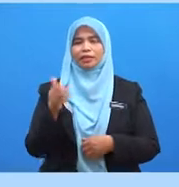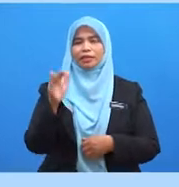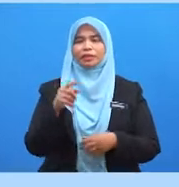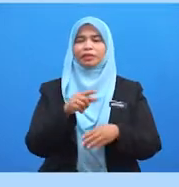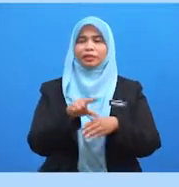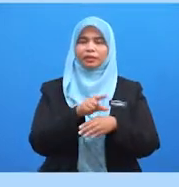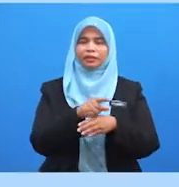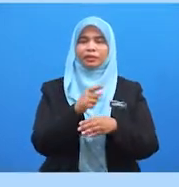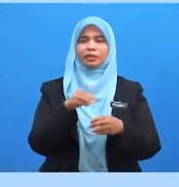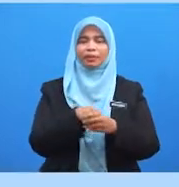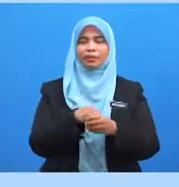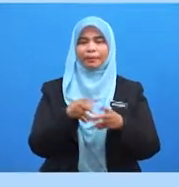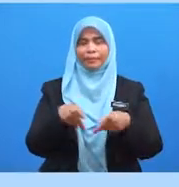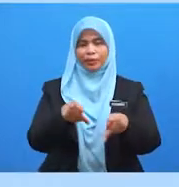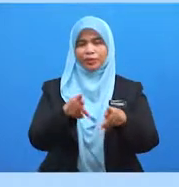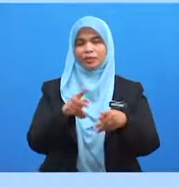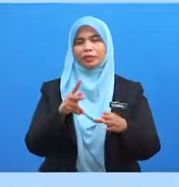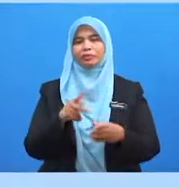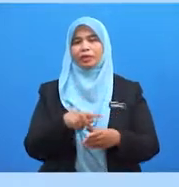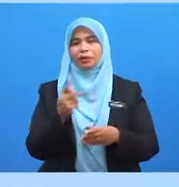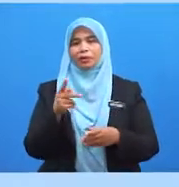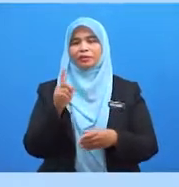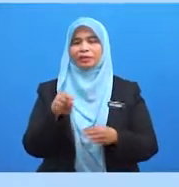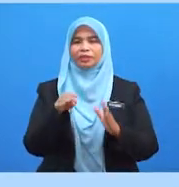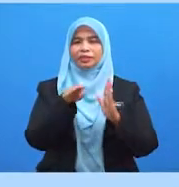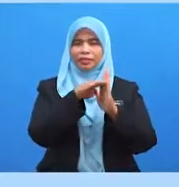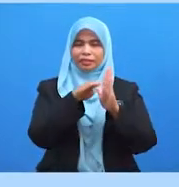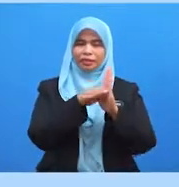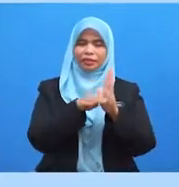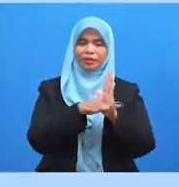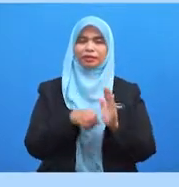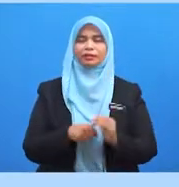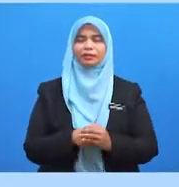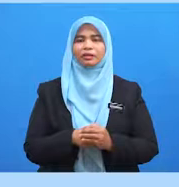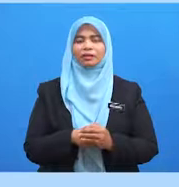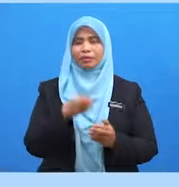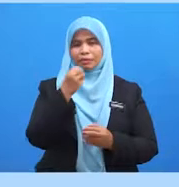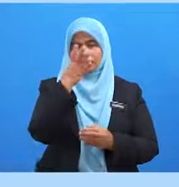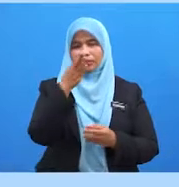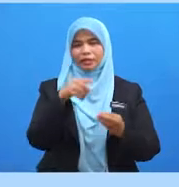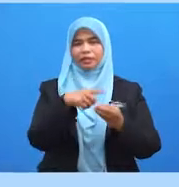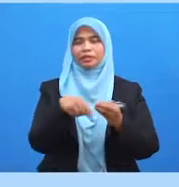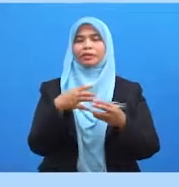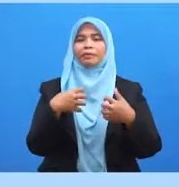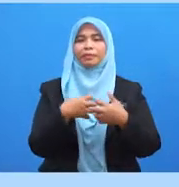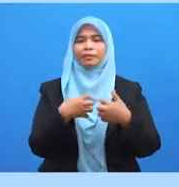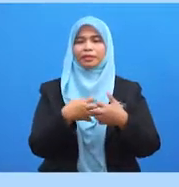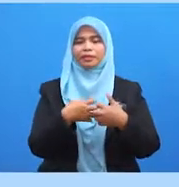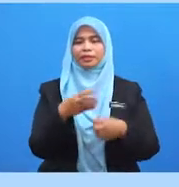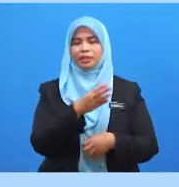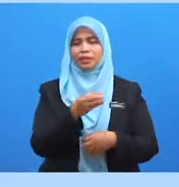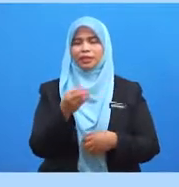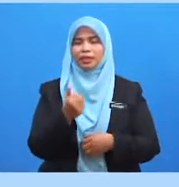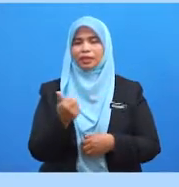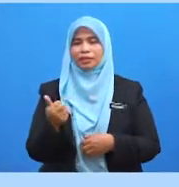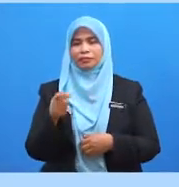digunakan dalam proses pengeluaran perlu disenaraikan. Maklumat berkaitan mesin dan